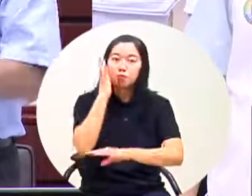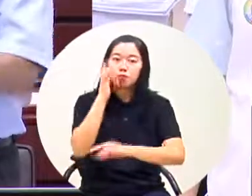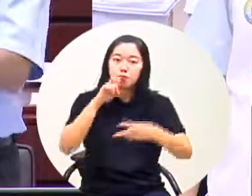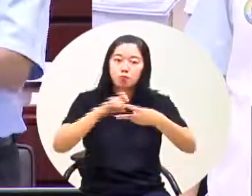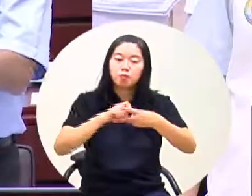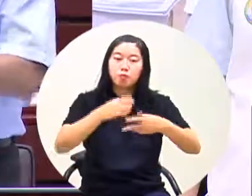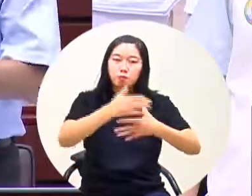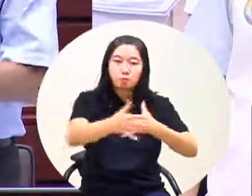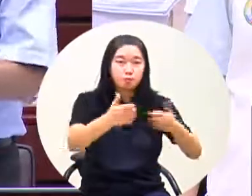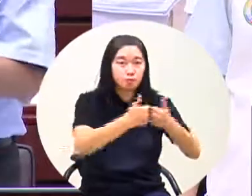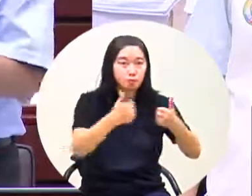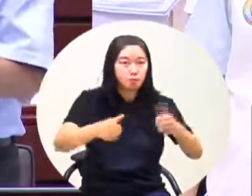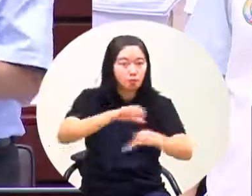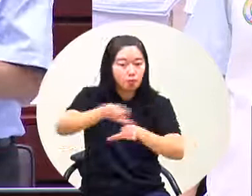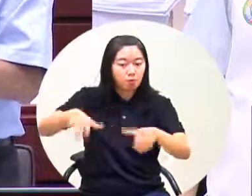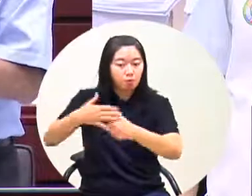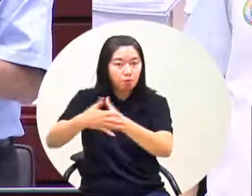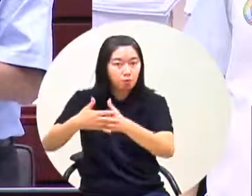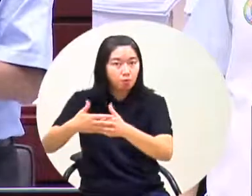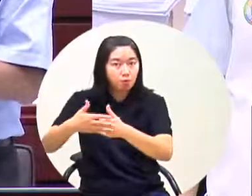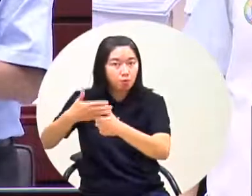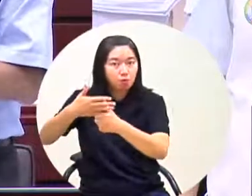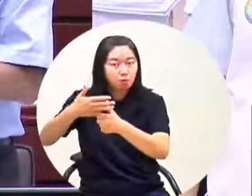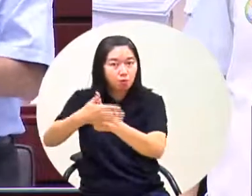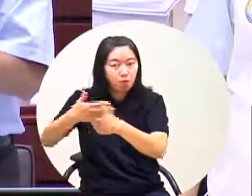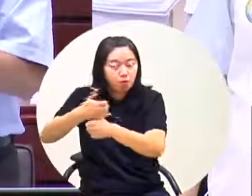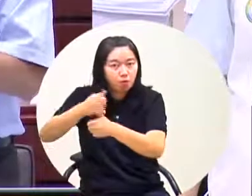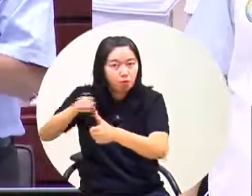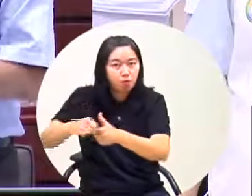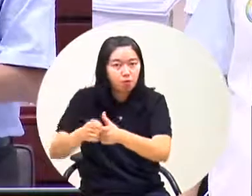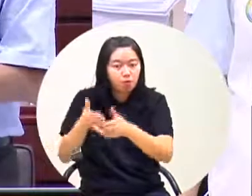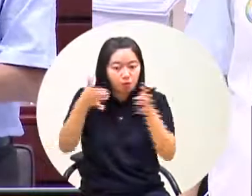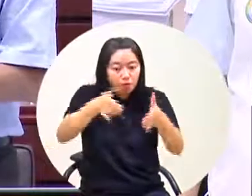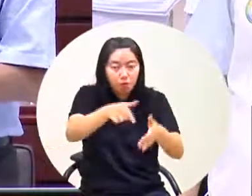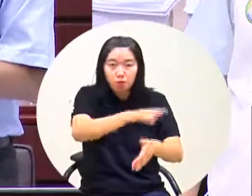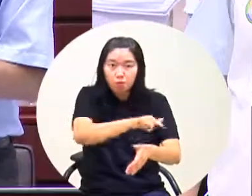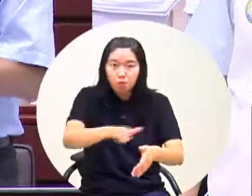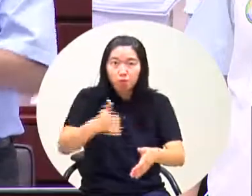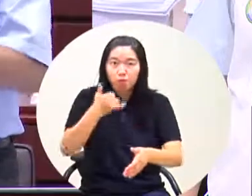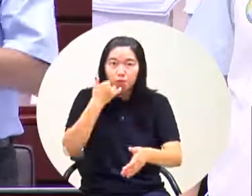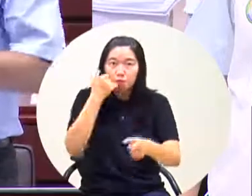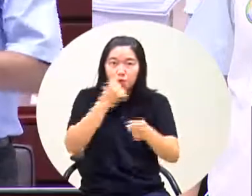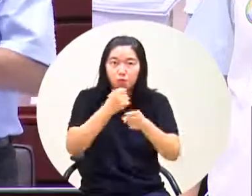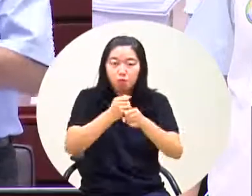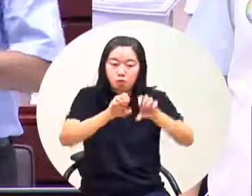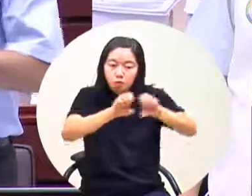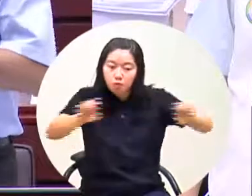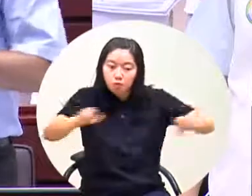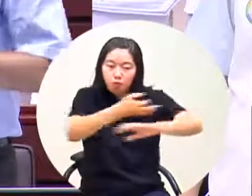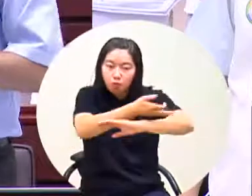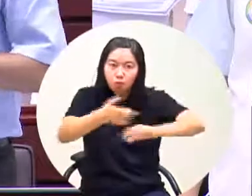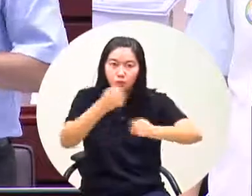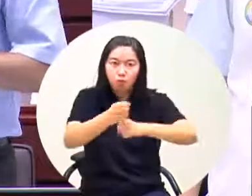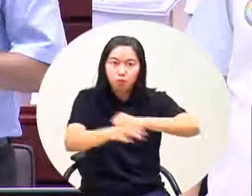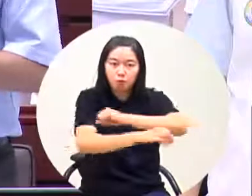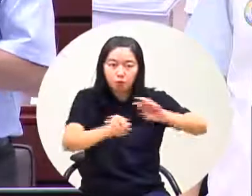署，拢认定讲，这个物件会当做一挂灌溉，也是讲基地的回填材料，这拢有